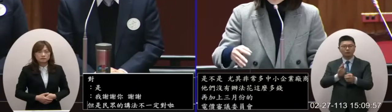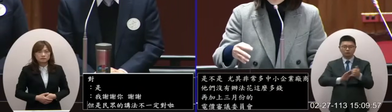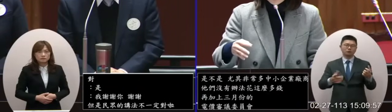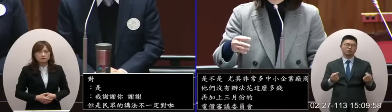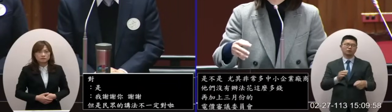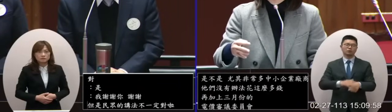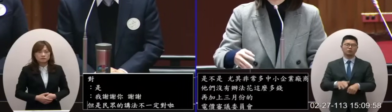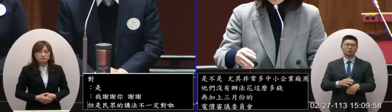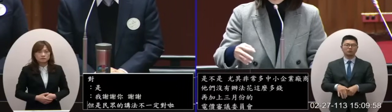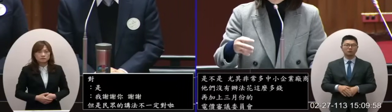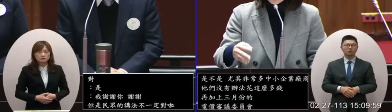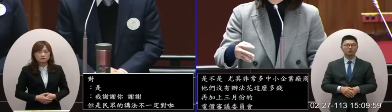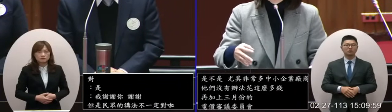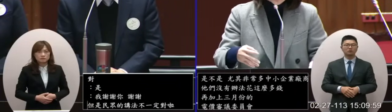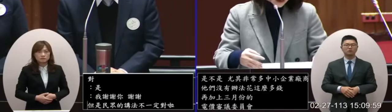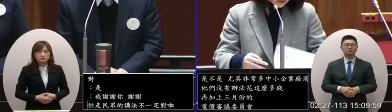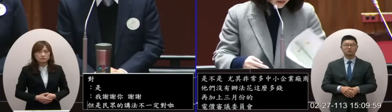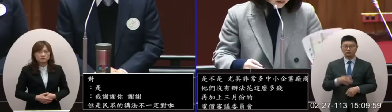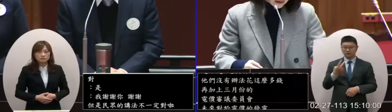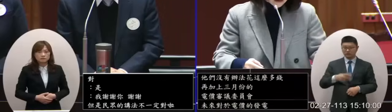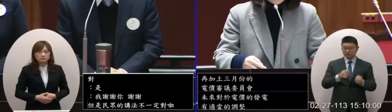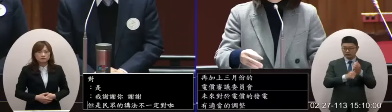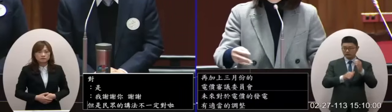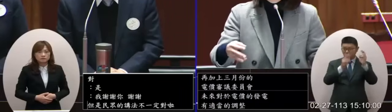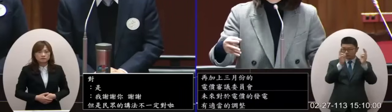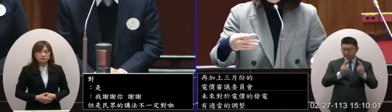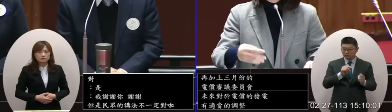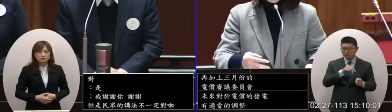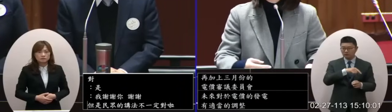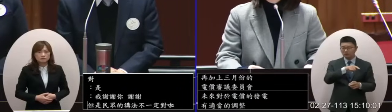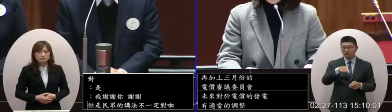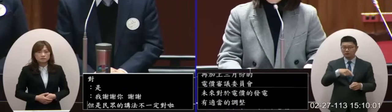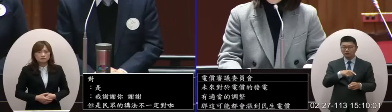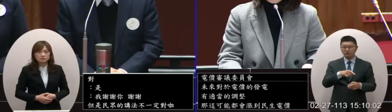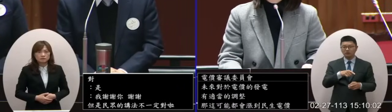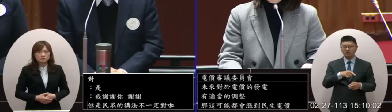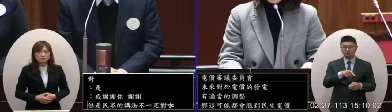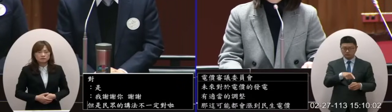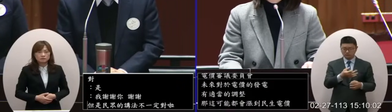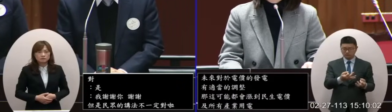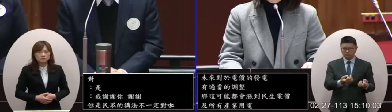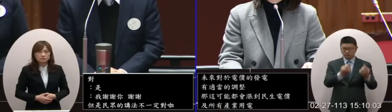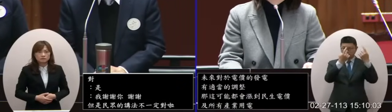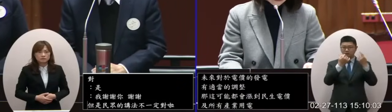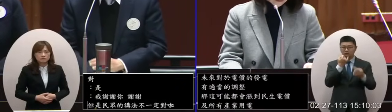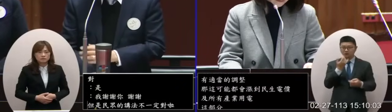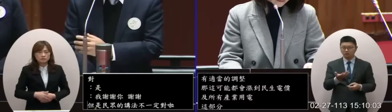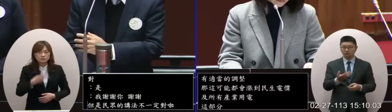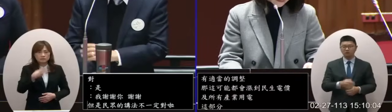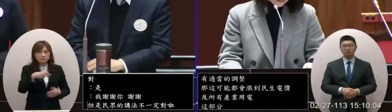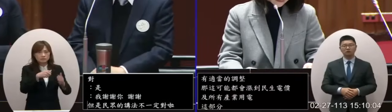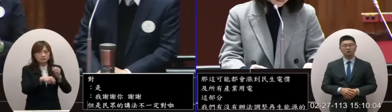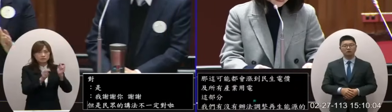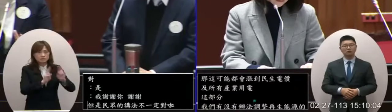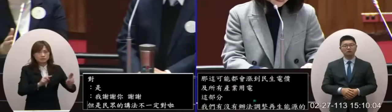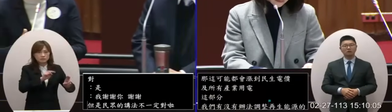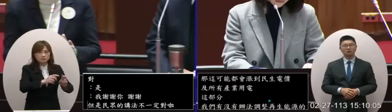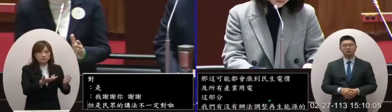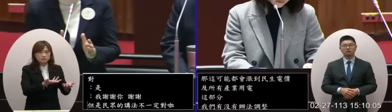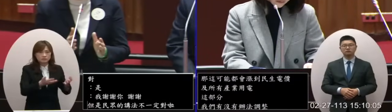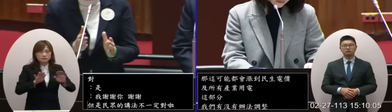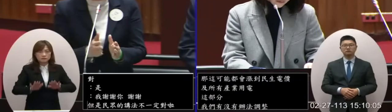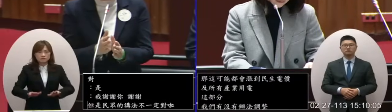没有办法调整再生能源的这个电价呢？ 再生能源部分，事实上现